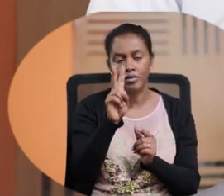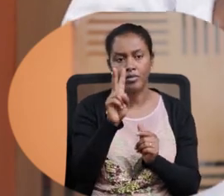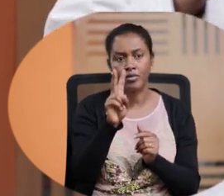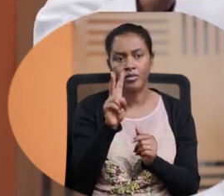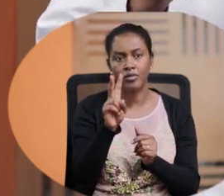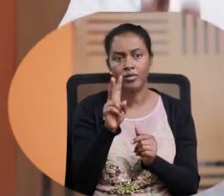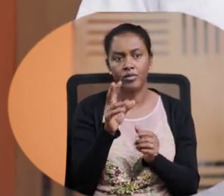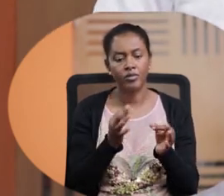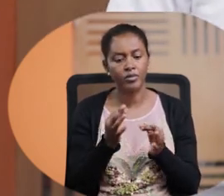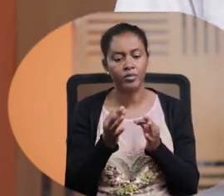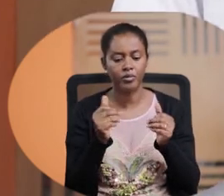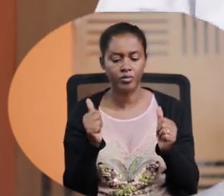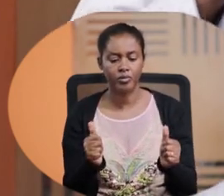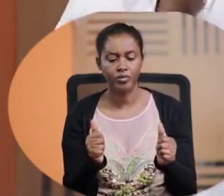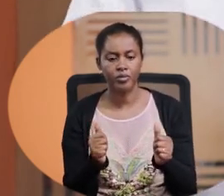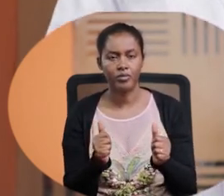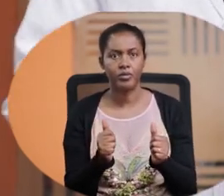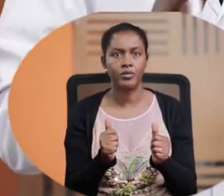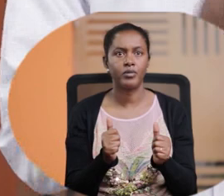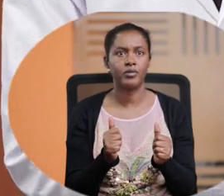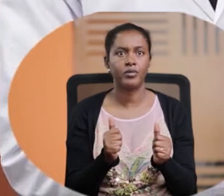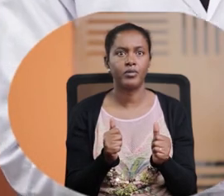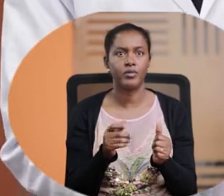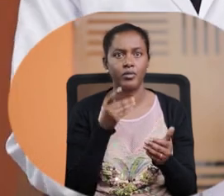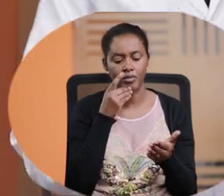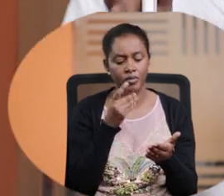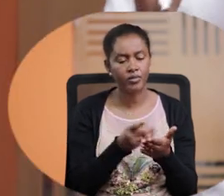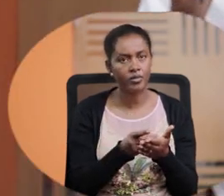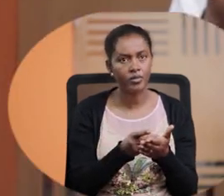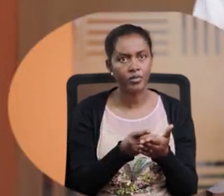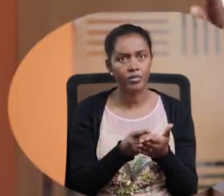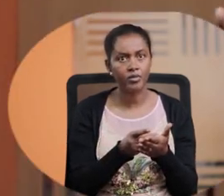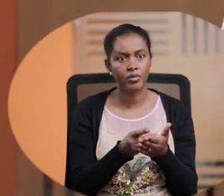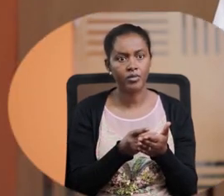funaaname hiika kennuu danda'u yoo ta'e, odeeffannoo kennuu danda'u yoo ta'e daataan akka kanaa kun